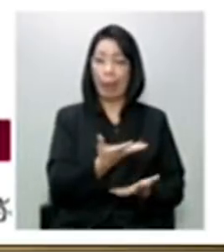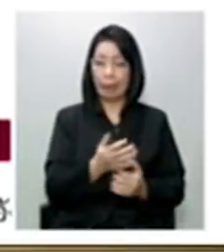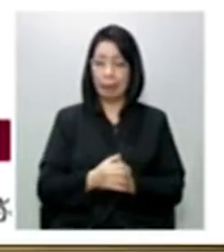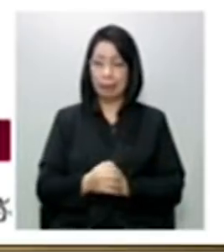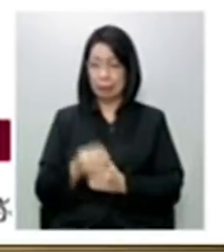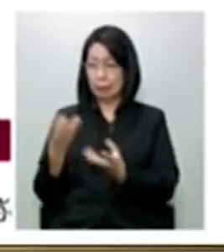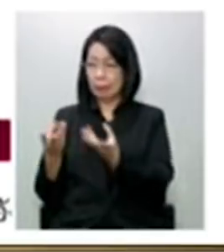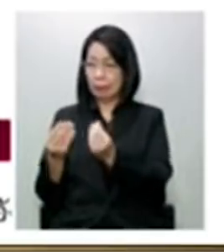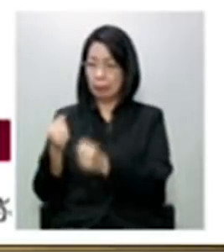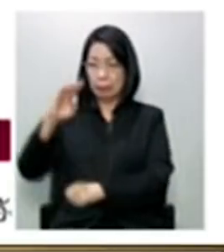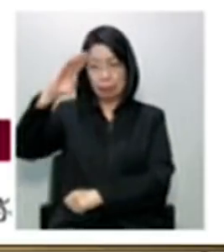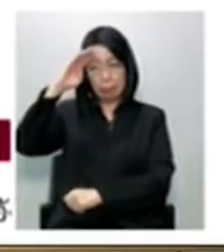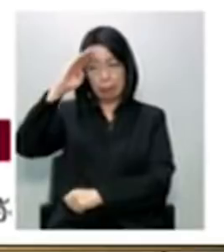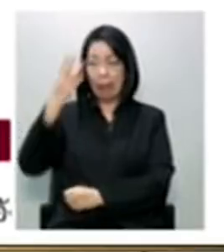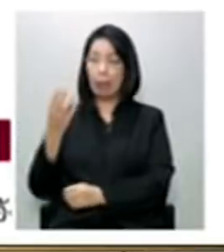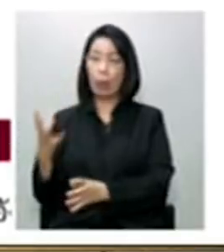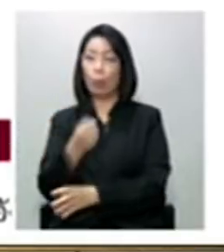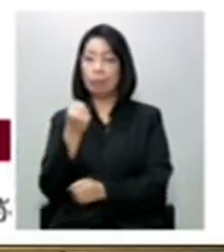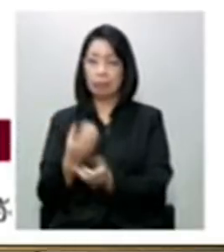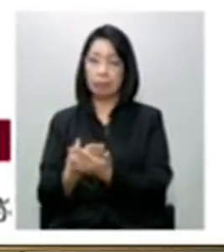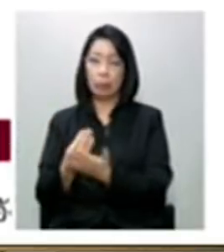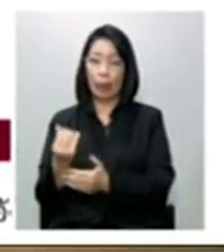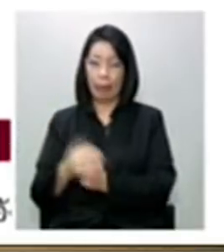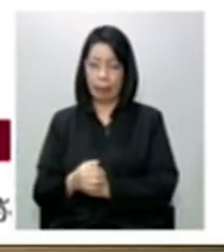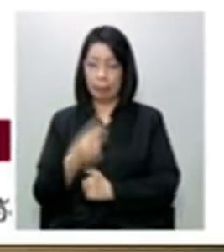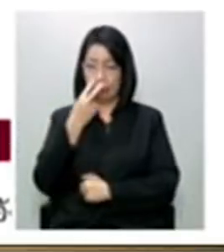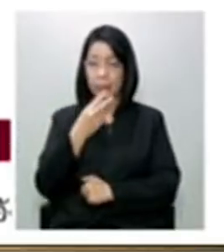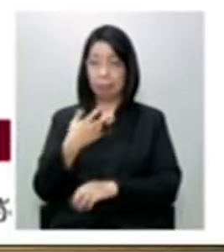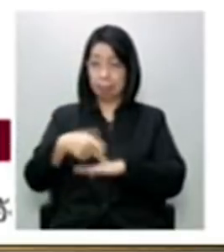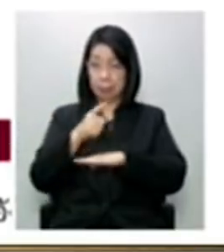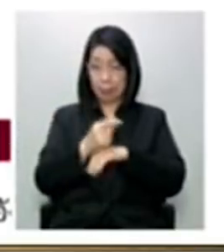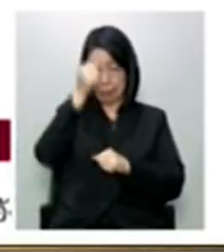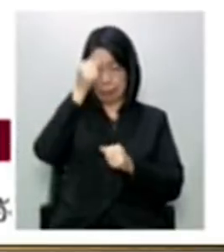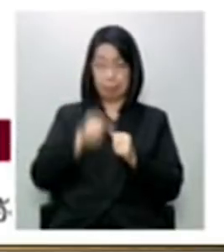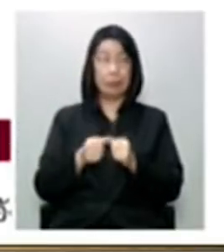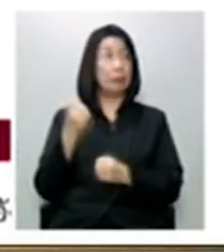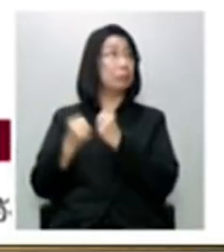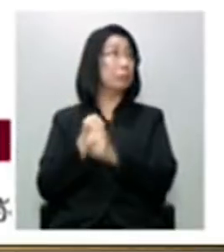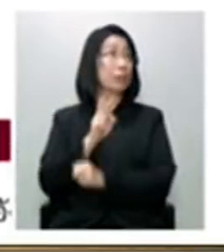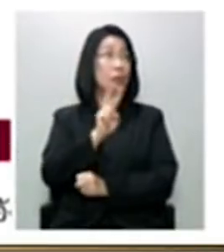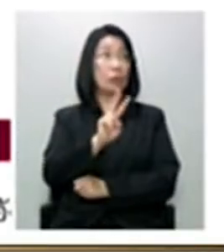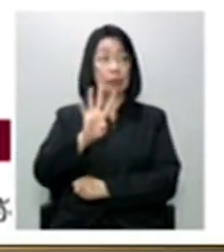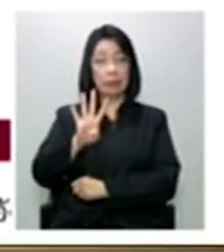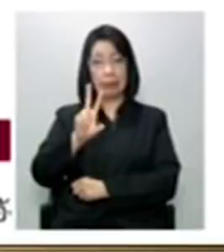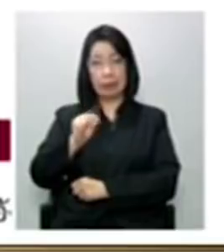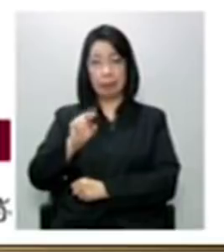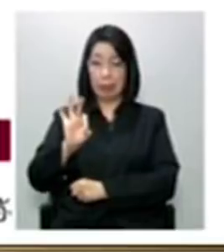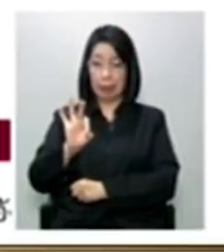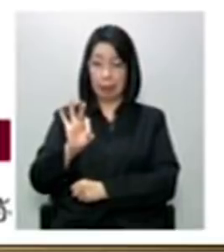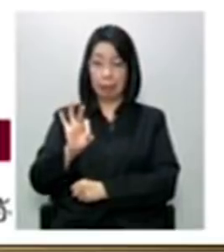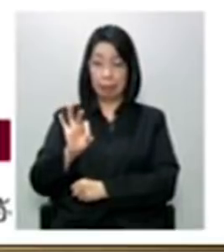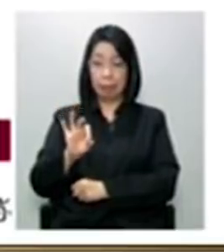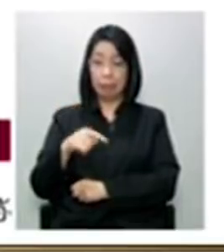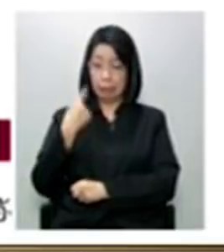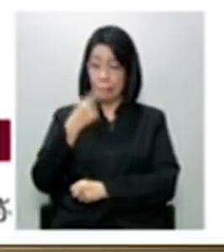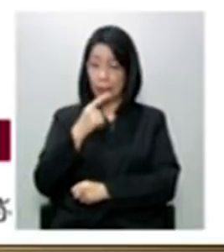าที่ดินที่มาจากทหารตอนนี้เป็นเท่าไหร่ท่านประธานคงจำได้ว่าในอดีต2439เราได้รับอิทธิพล